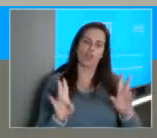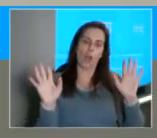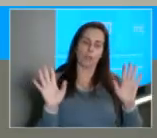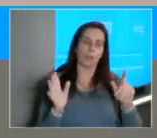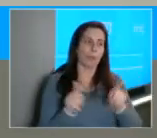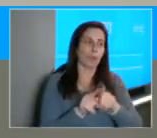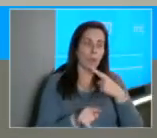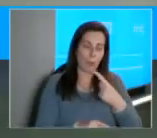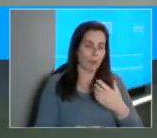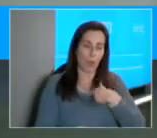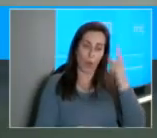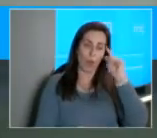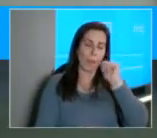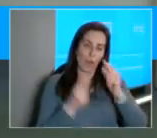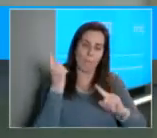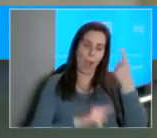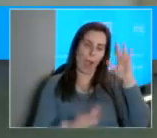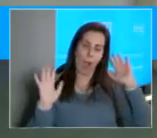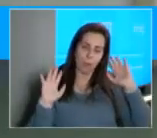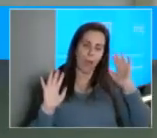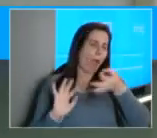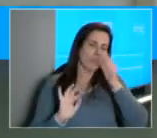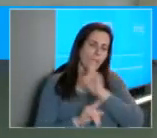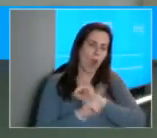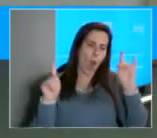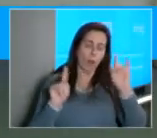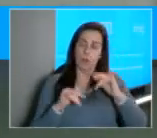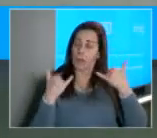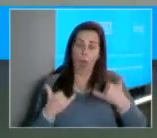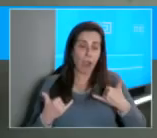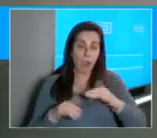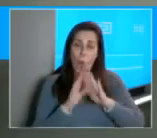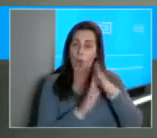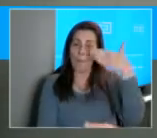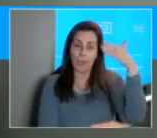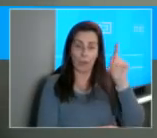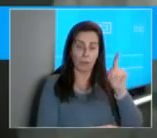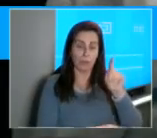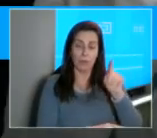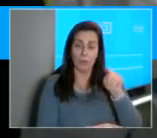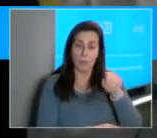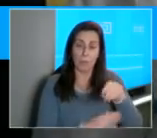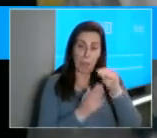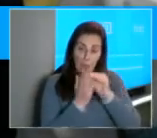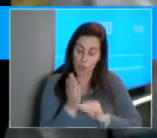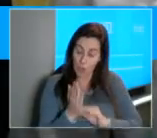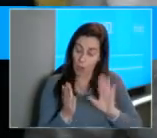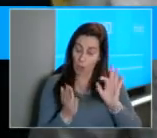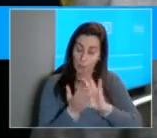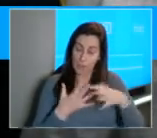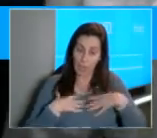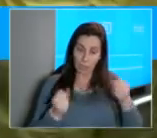להשעות, כי כמו שאמרתי לך, אנחנו לא יודעים מה יהיה מחר ומה יהיה מחרתיים. כרגע כל מדינה שנכנסת לרשימה של משרד